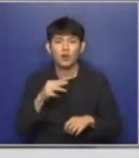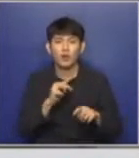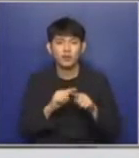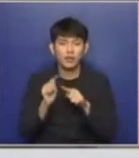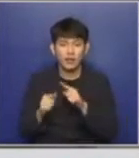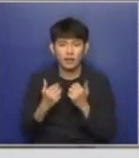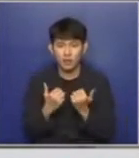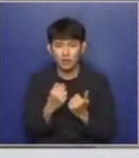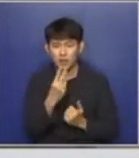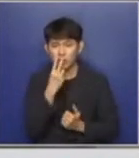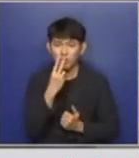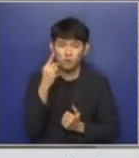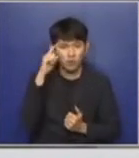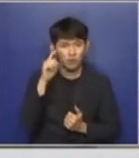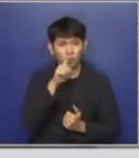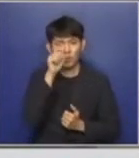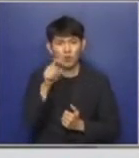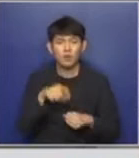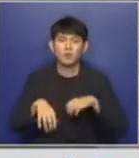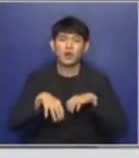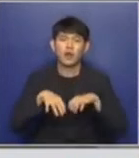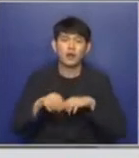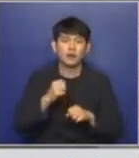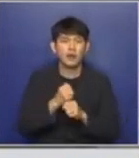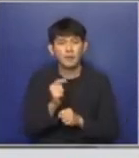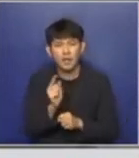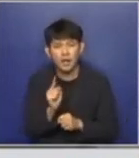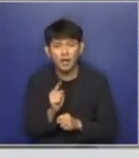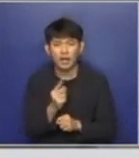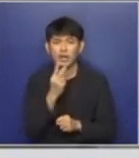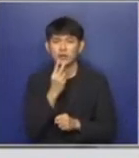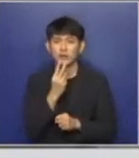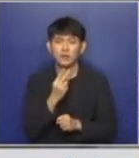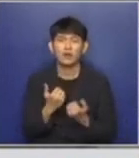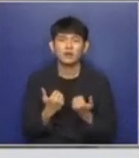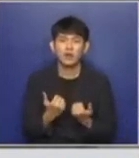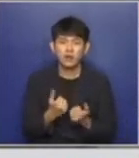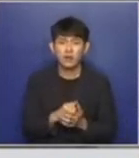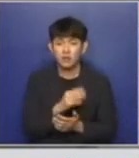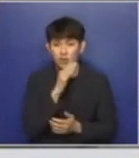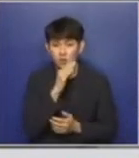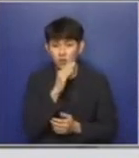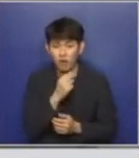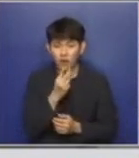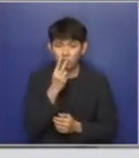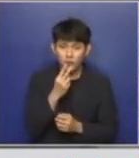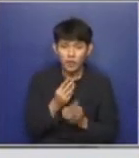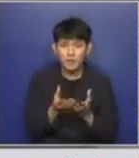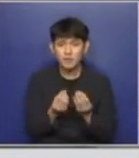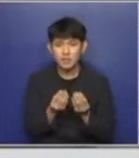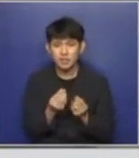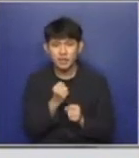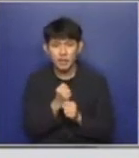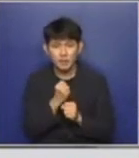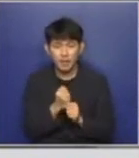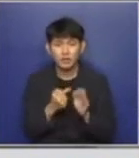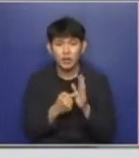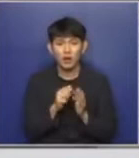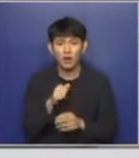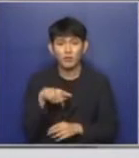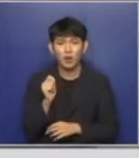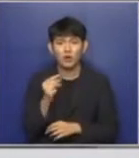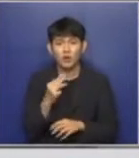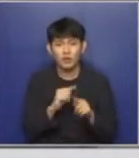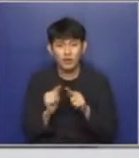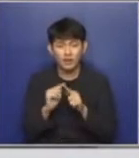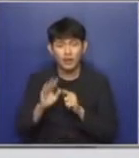านี้นะครับมันจะบริหารไปได้อย่างไรนั่นเท่ากับว่าถ้าเราไปนั่งดูในพื้นที่องค์กรปกครองส่วนท้องถิ่นระ